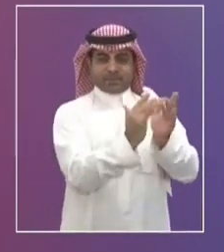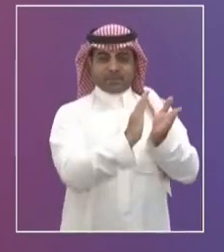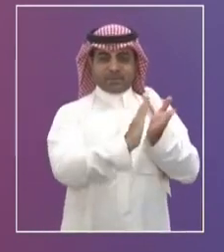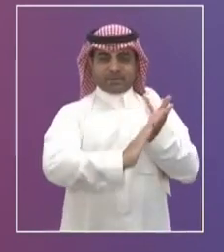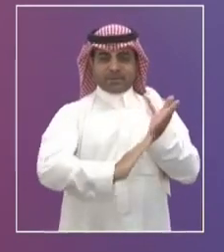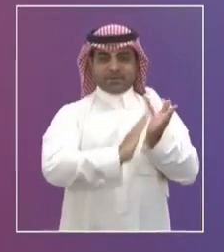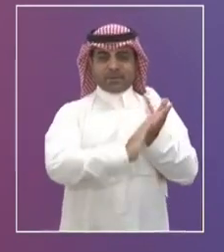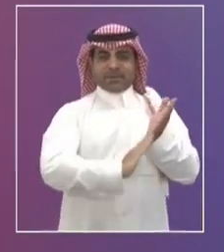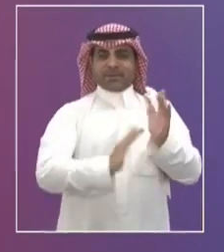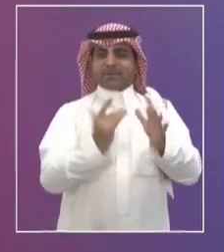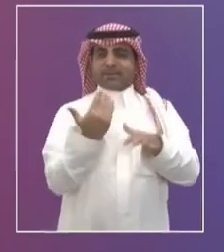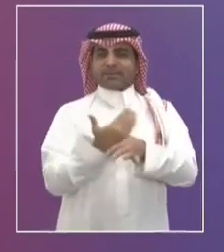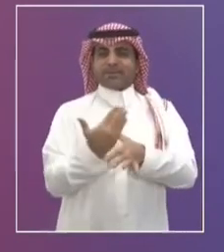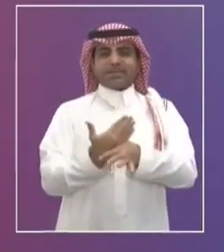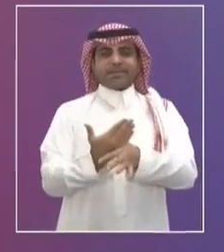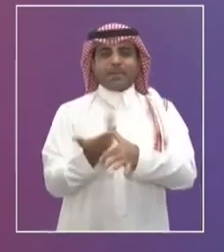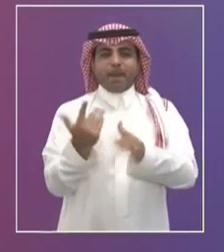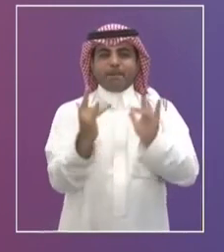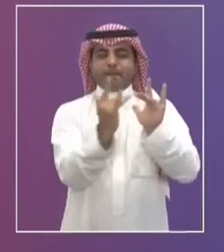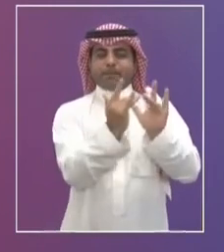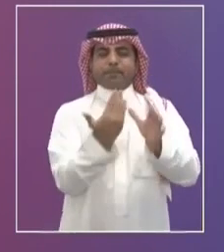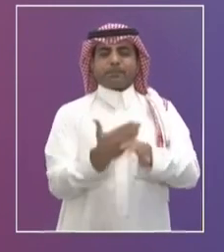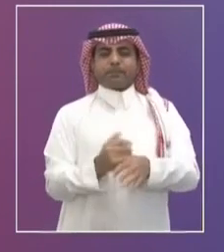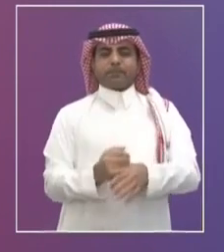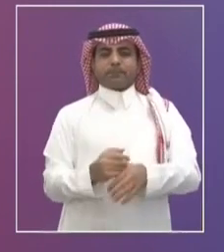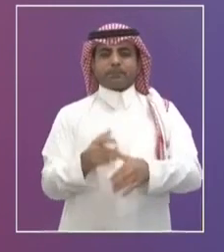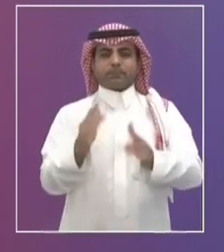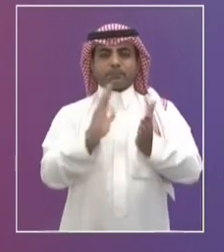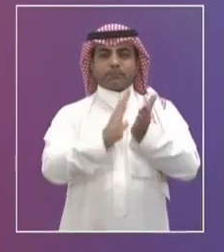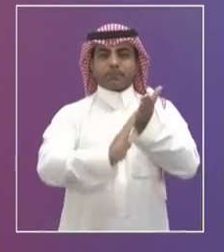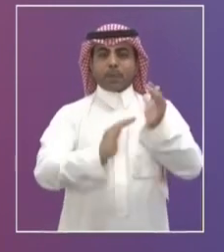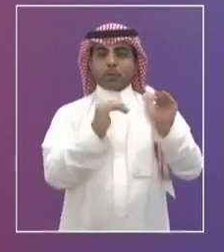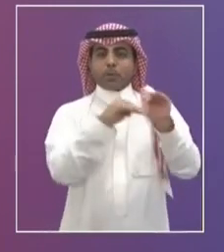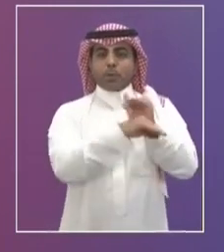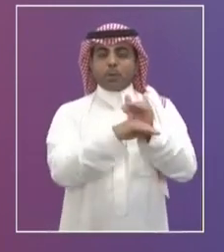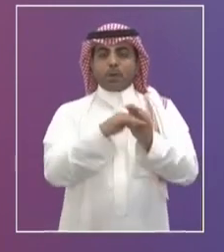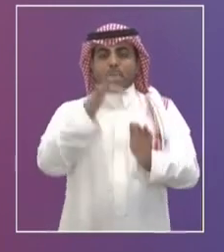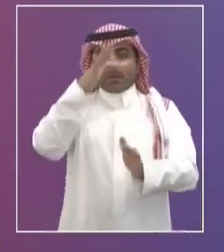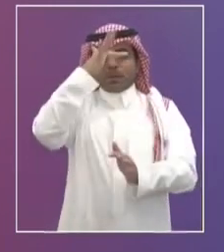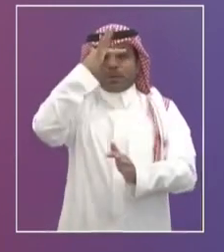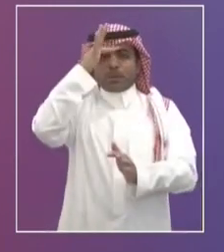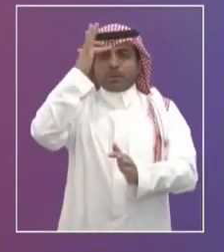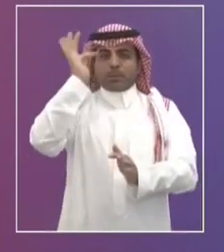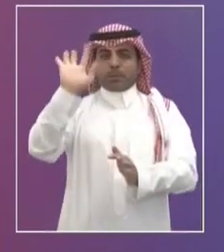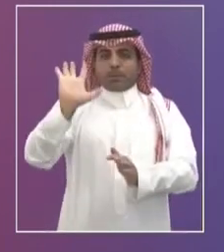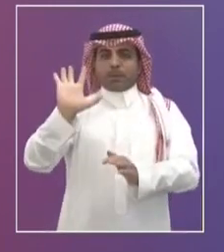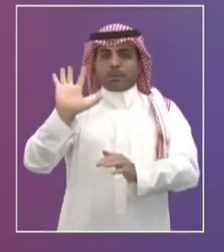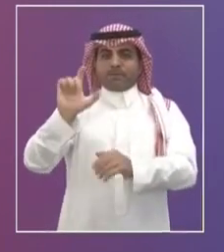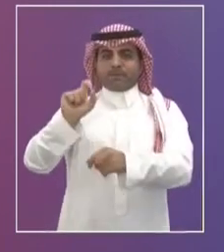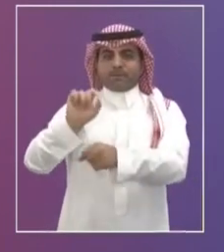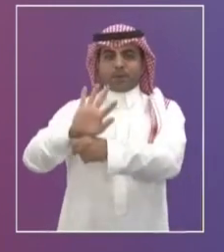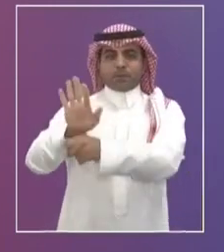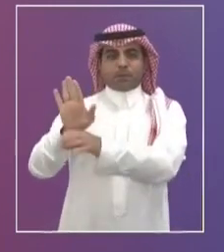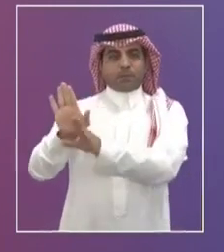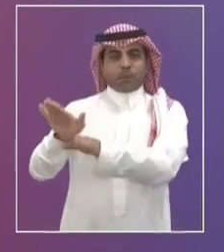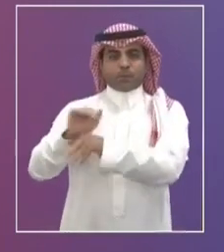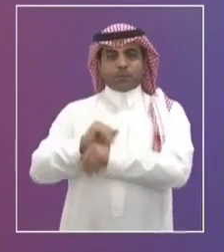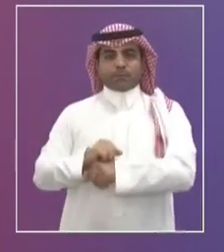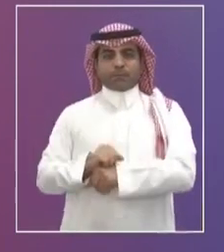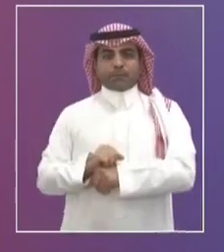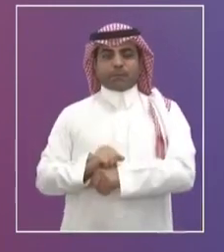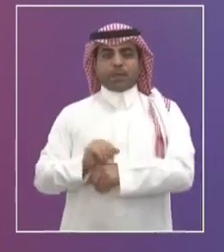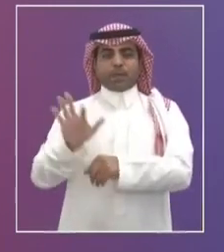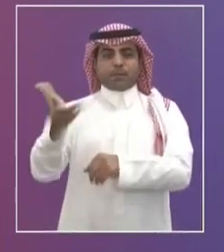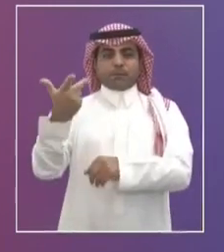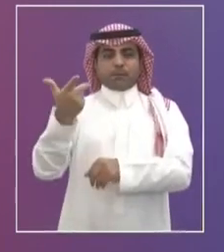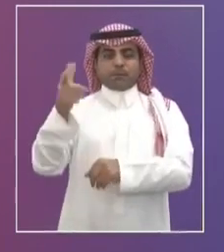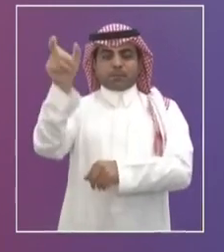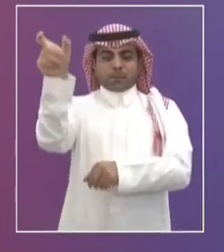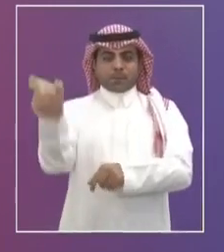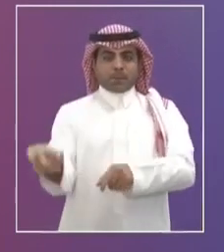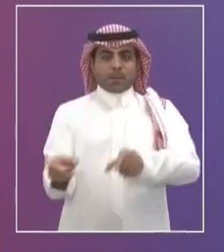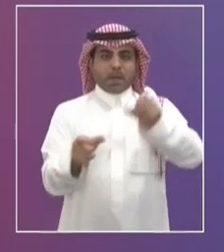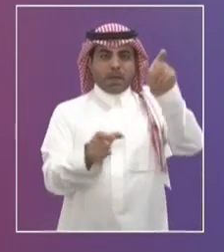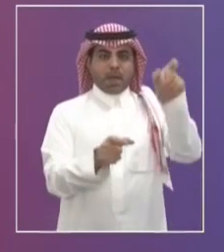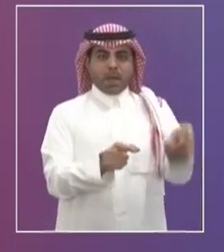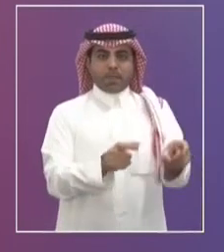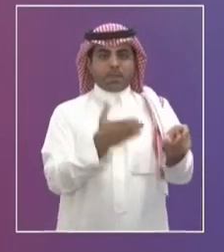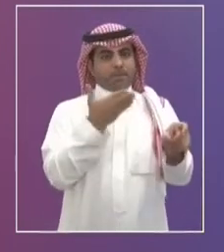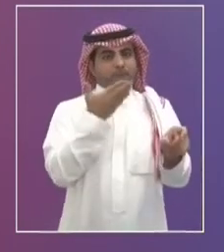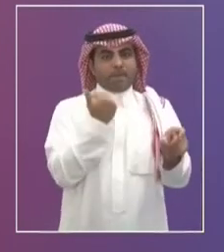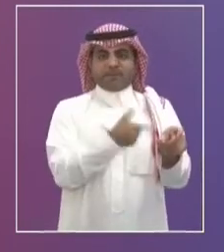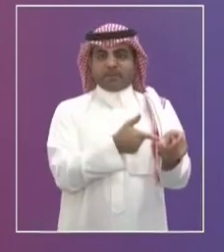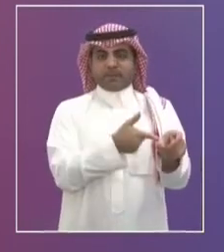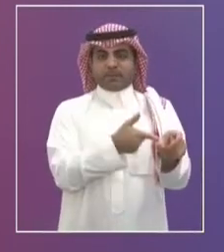المستشفيات هل وجودهم في هذه المستشفيات التي قد يكون فيها حالات مصابة بالفيروس وهم ليسوا مصابين بالفيروس، يجري